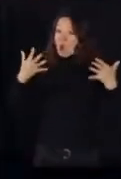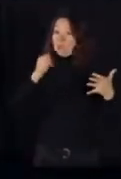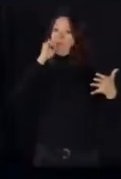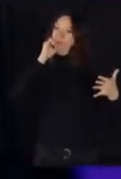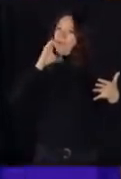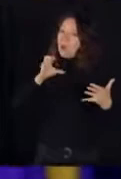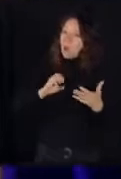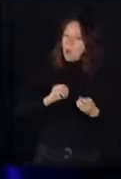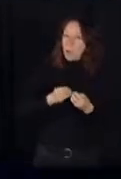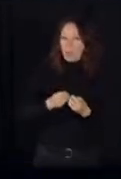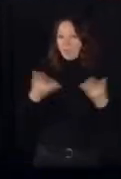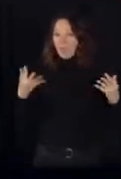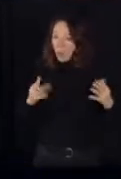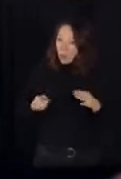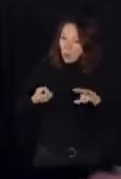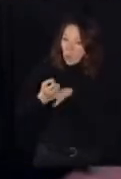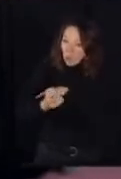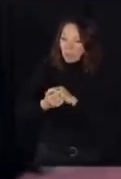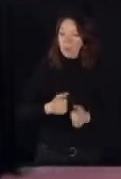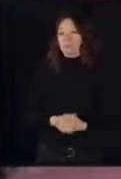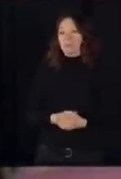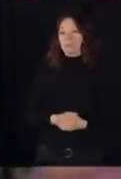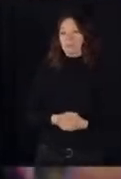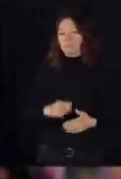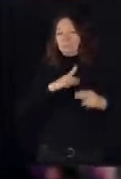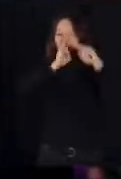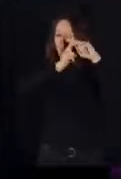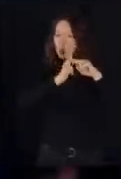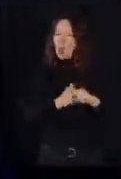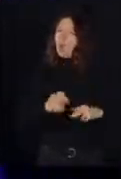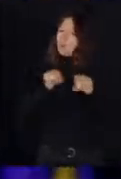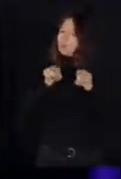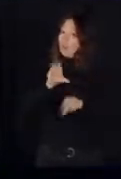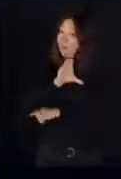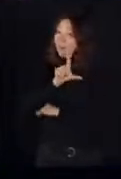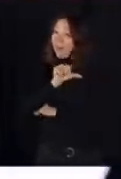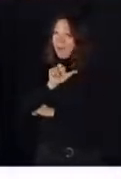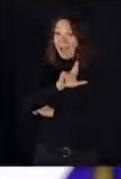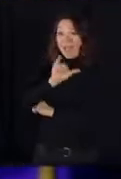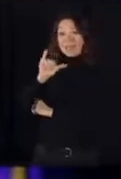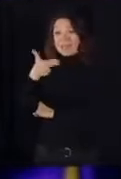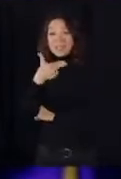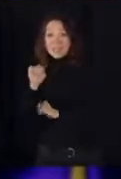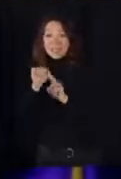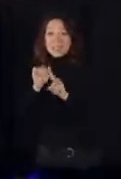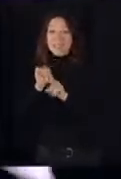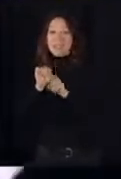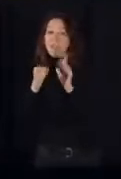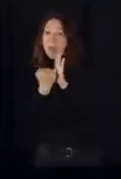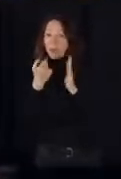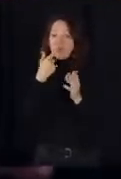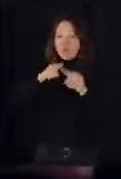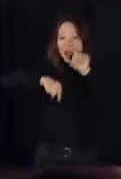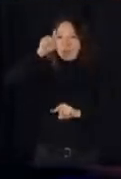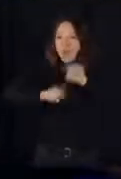durable, Altaïr, Smart Data Power, Clarins qui va nous couvrir de cadeaux. Enfin, pas tous là, hein,